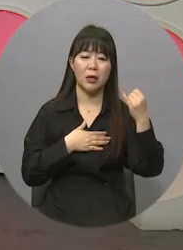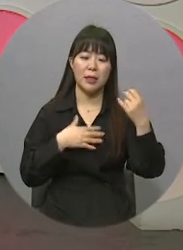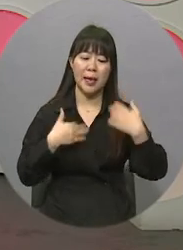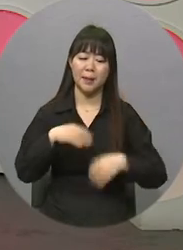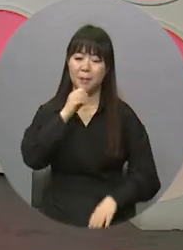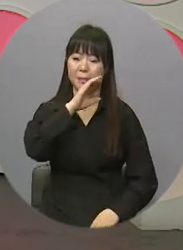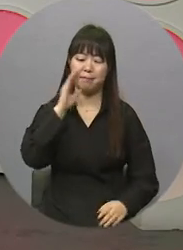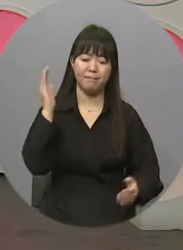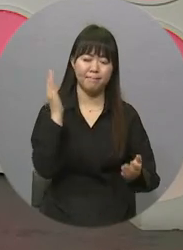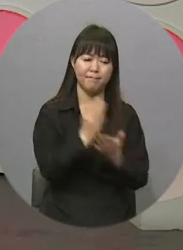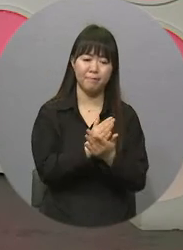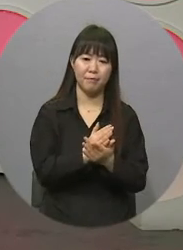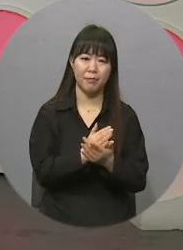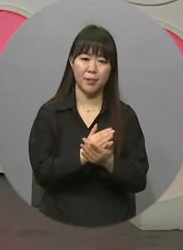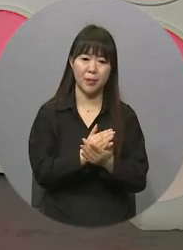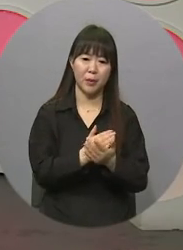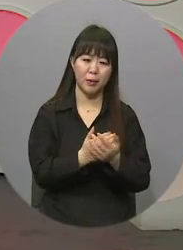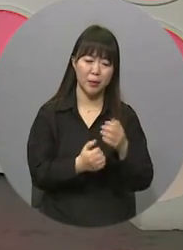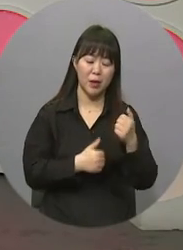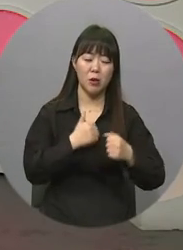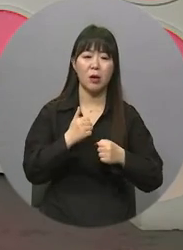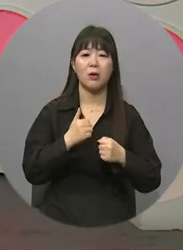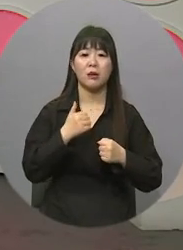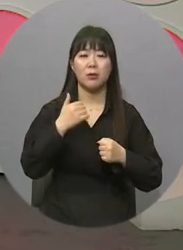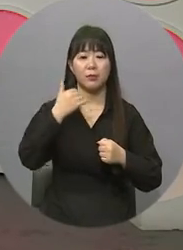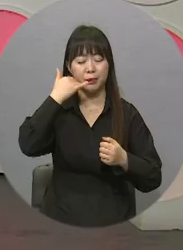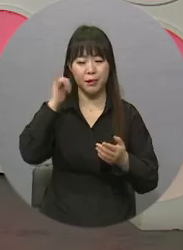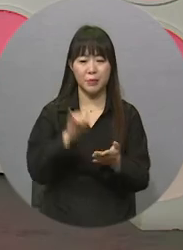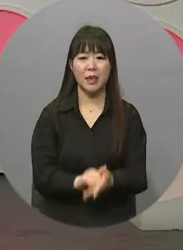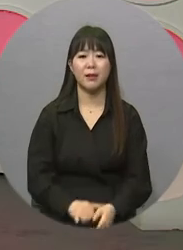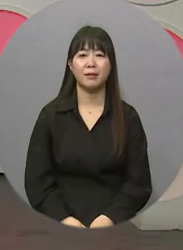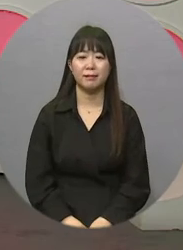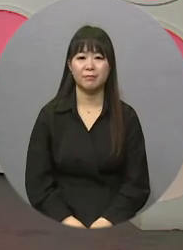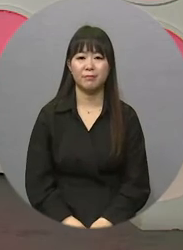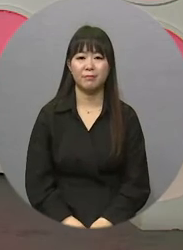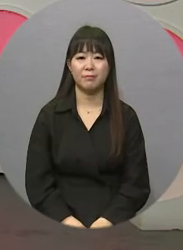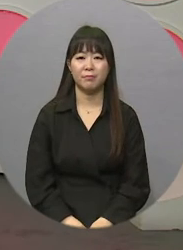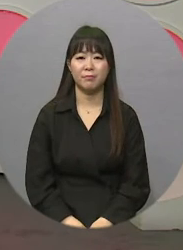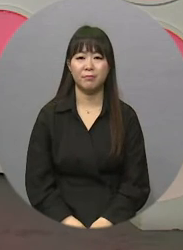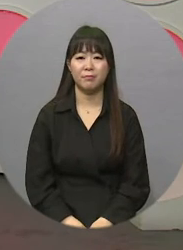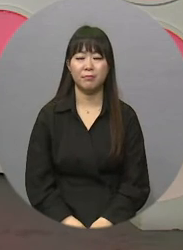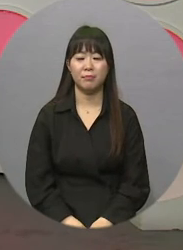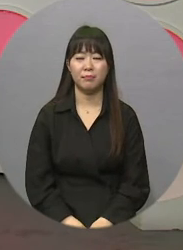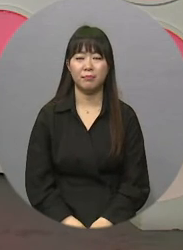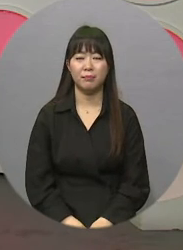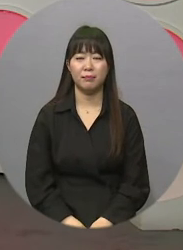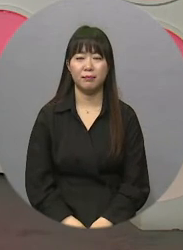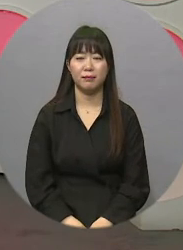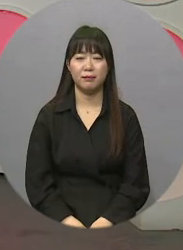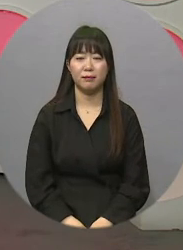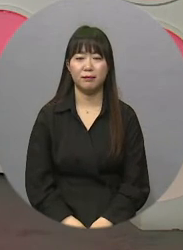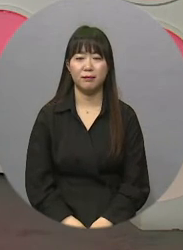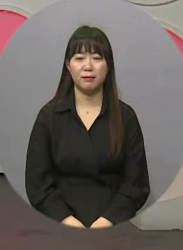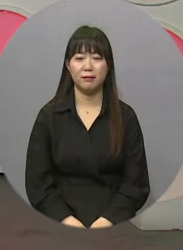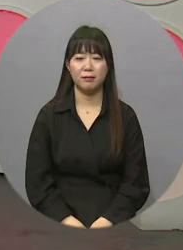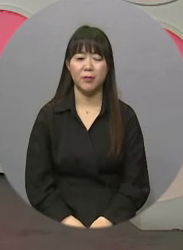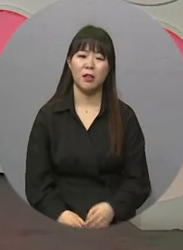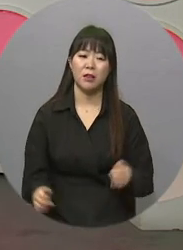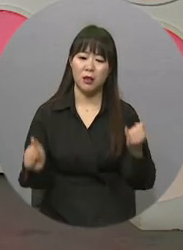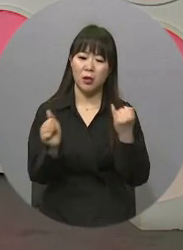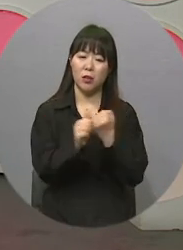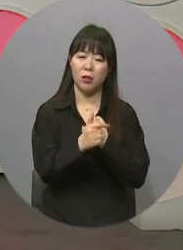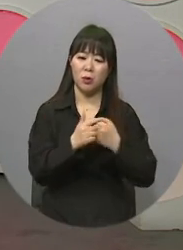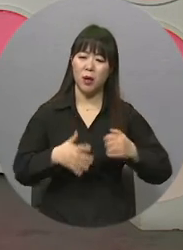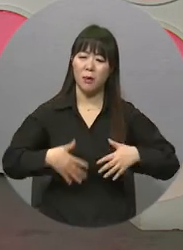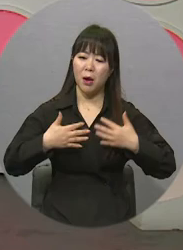말라며 화를 내고 전화를 끊었습니다. 괜히 결혼을